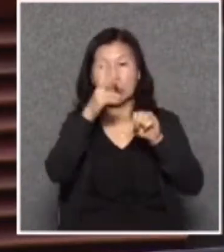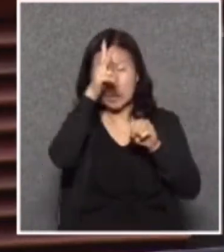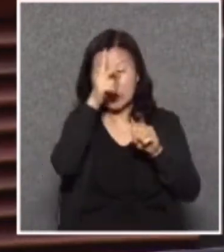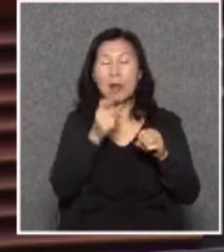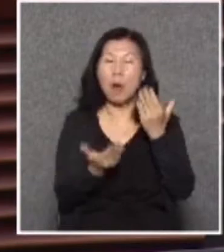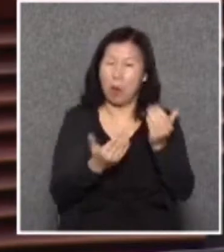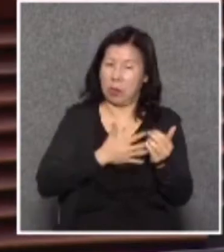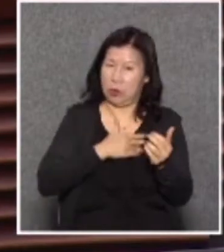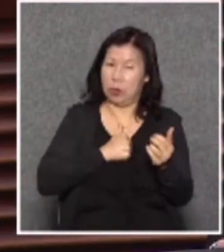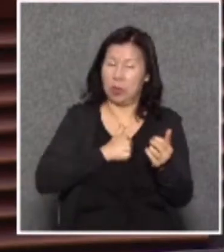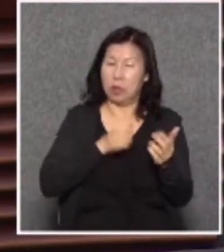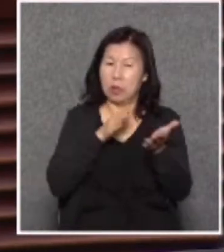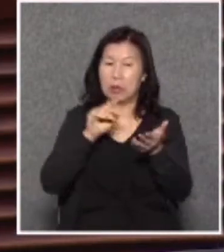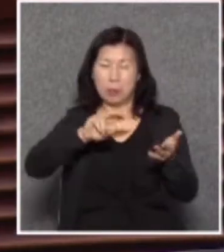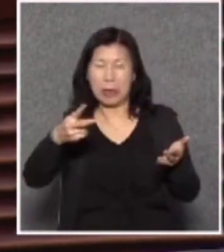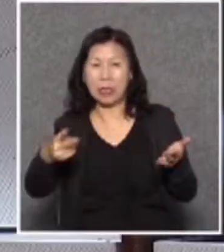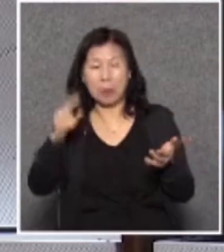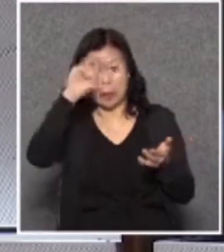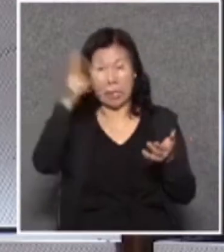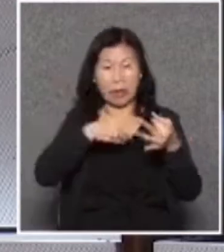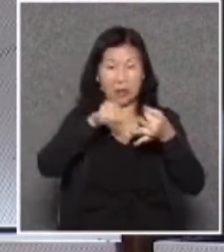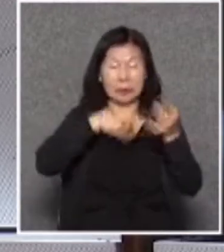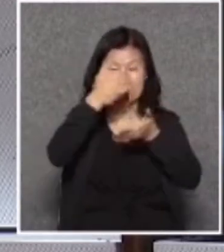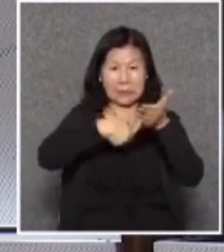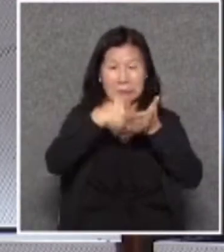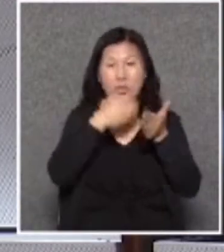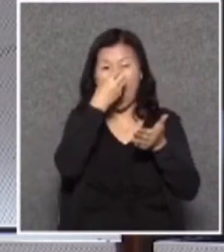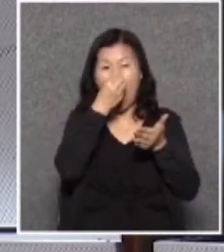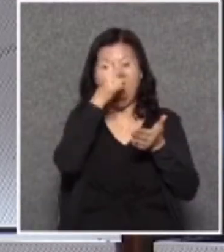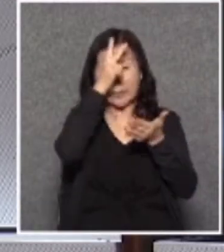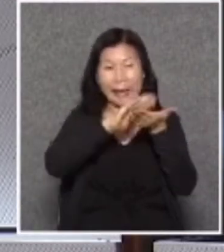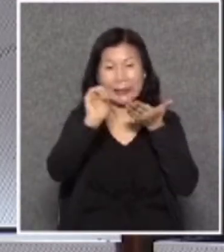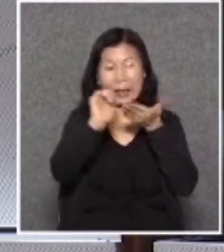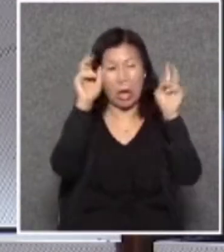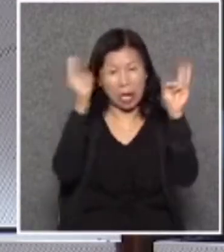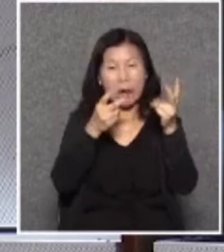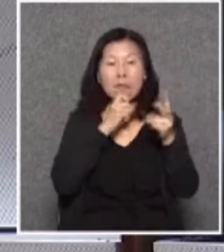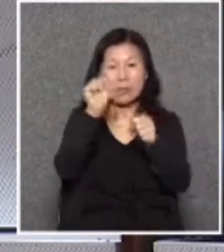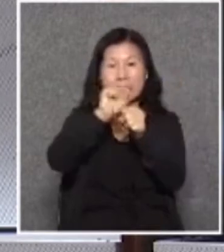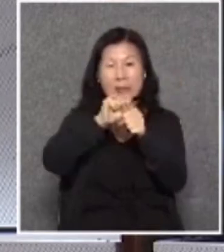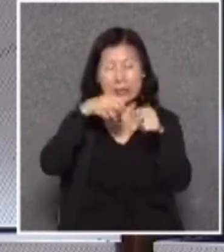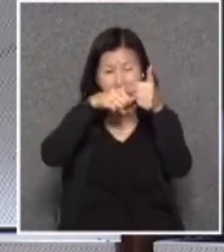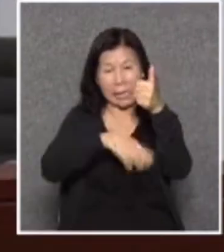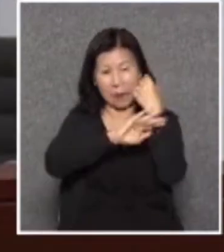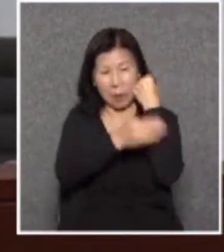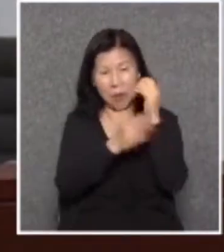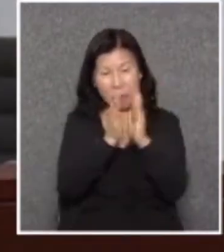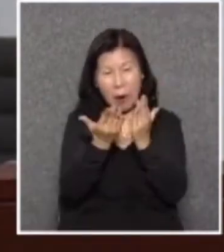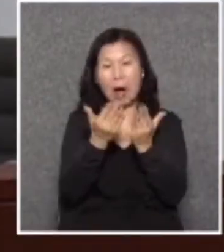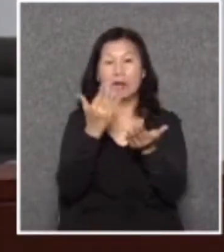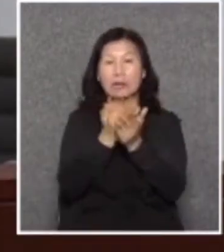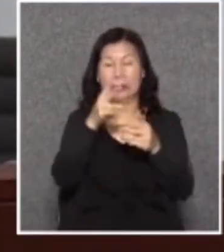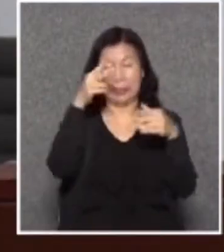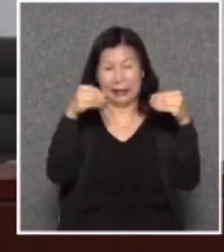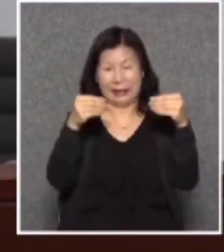意修訂通識科課程，刪減涉及香港政治的議題，並且增加基本法等內容。有教育團